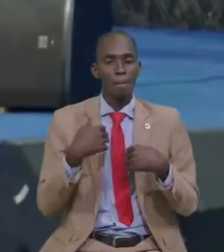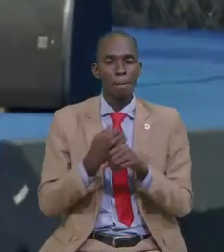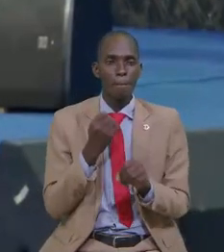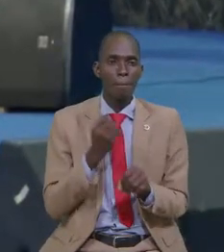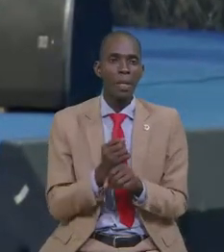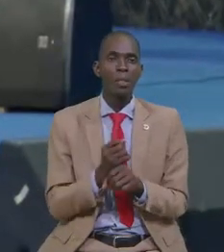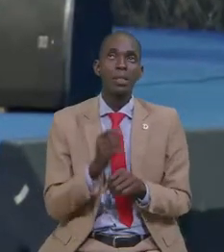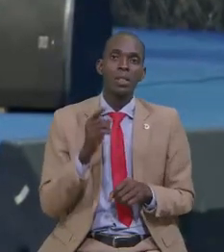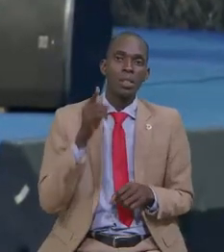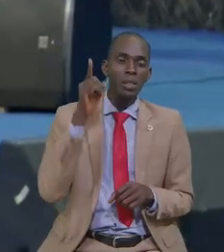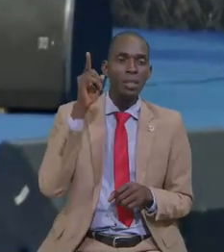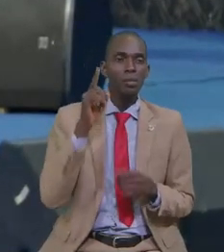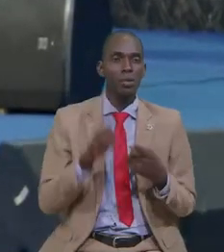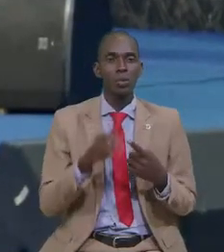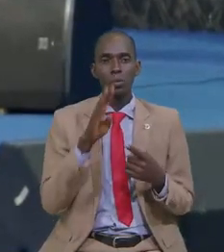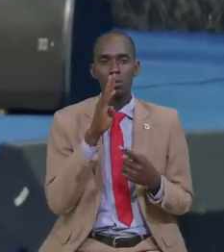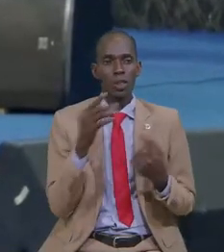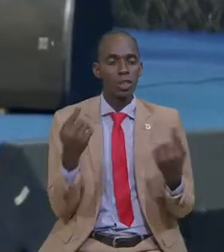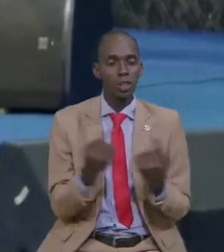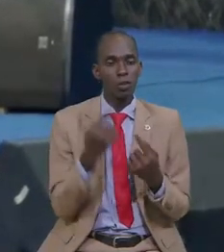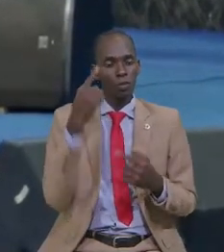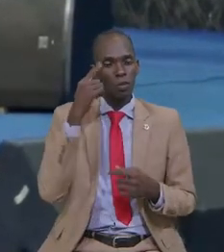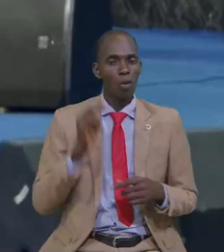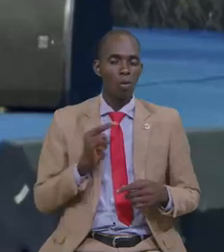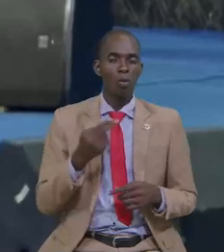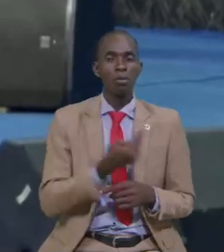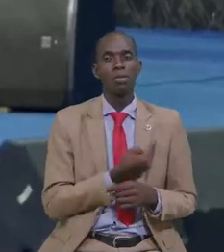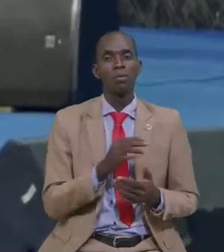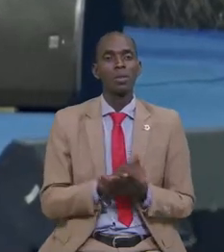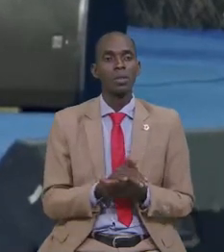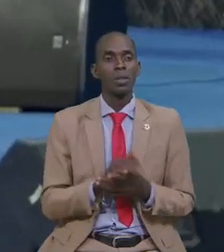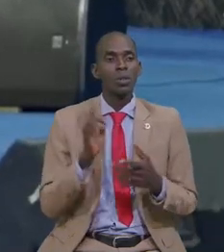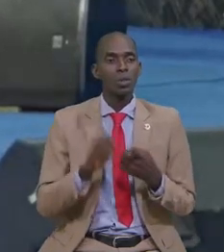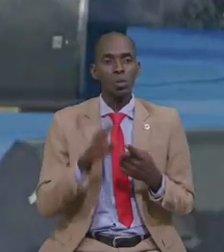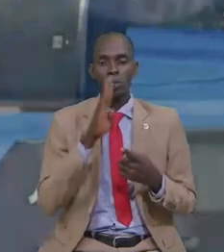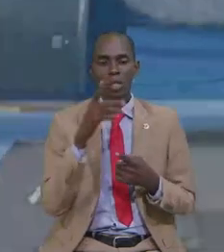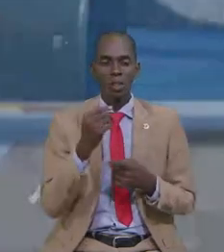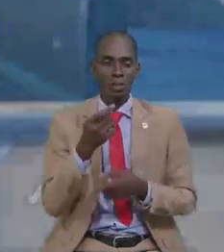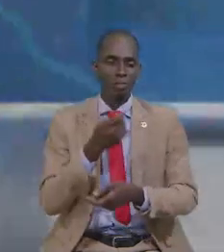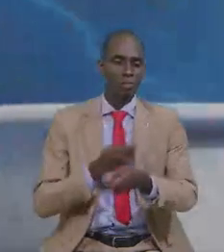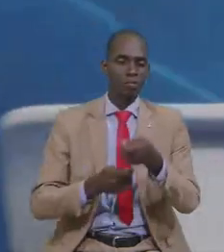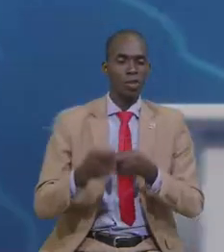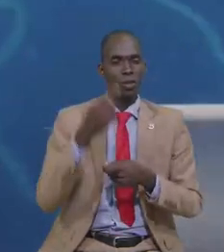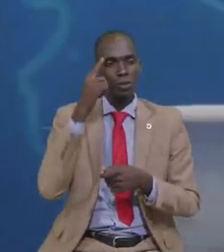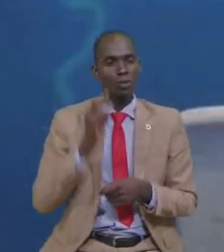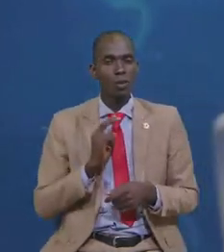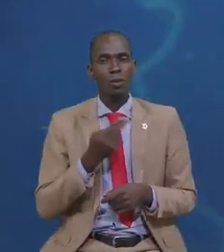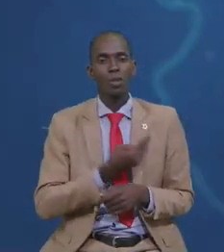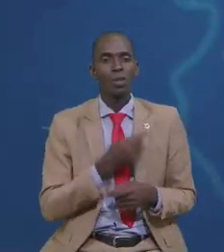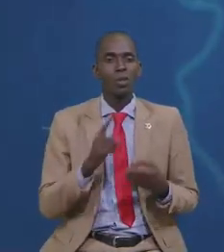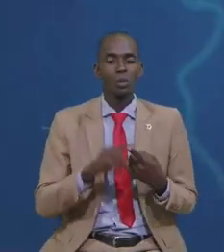Celui qui n'a point connu le péché, il l'a fait devenir péché pour